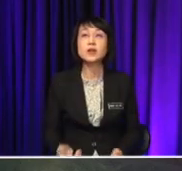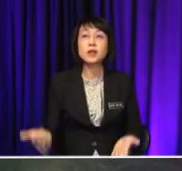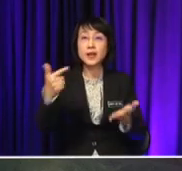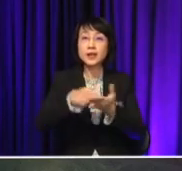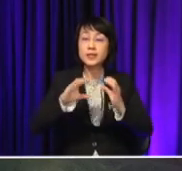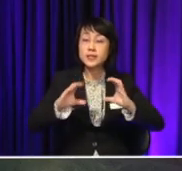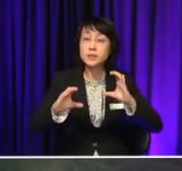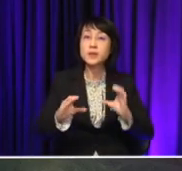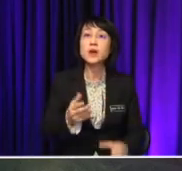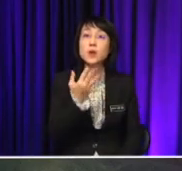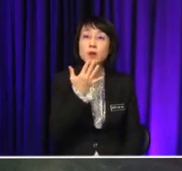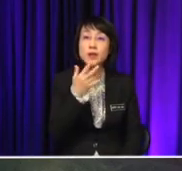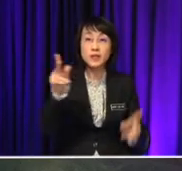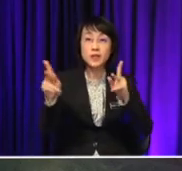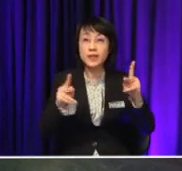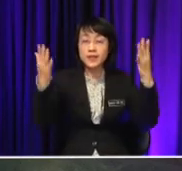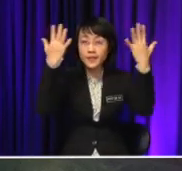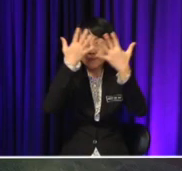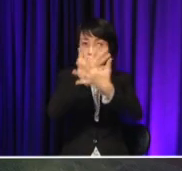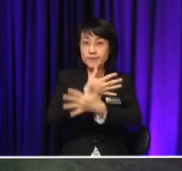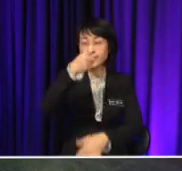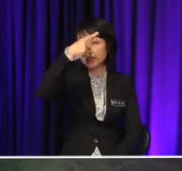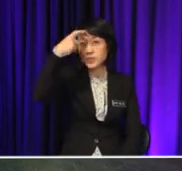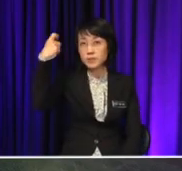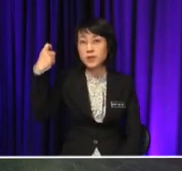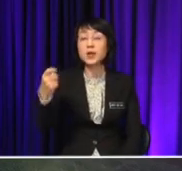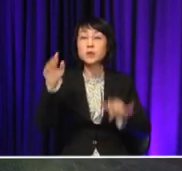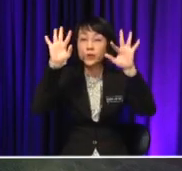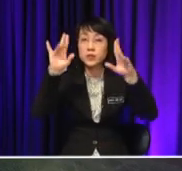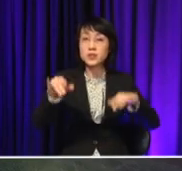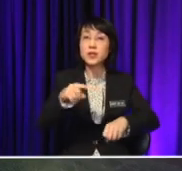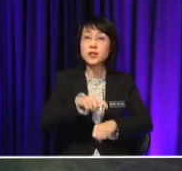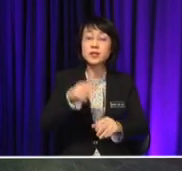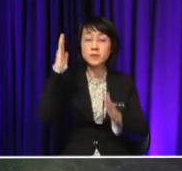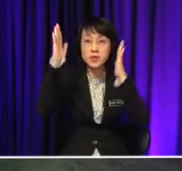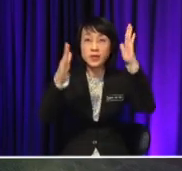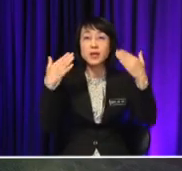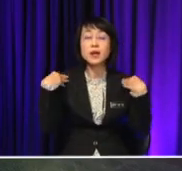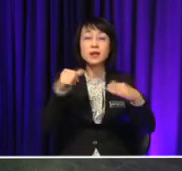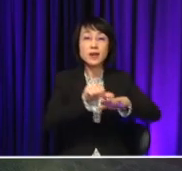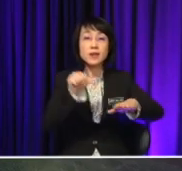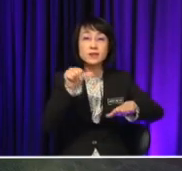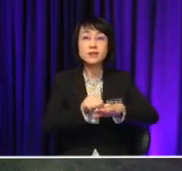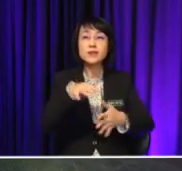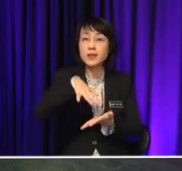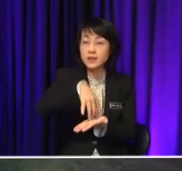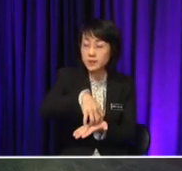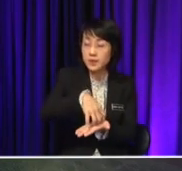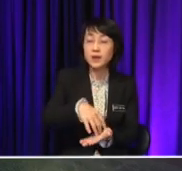hujan yang turun setiap hari di negara kita ini ada lemah akhirnya itu pudar